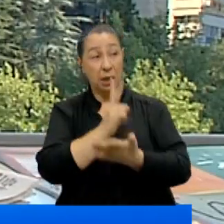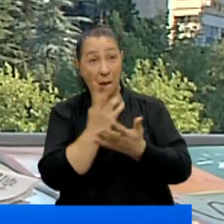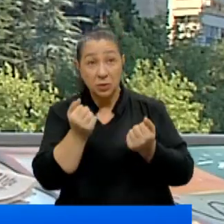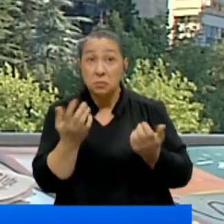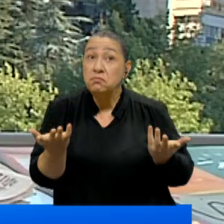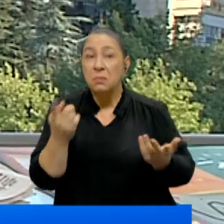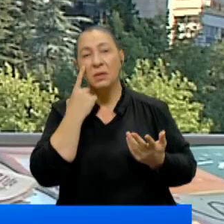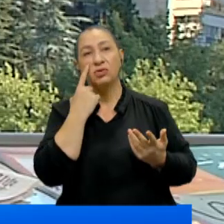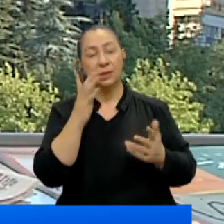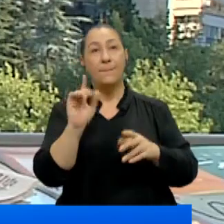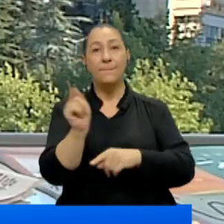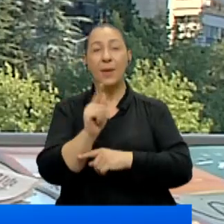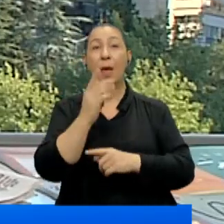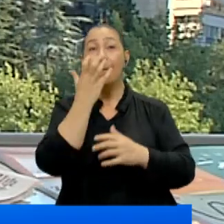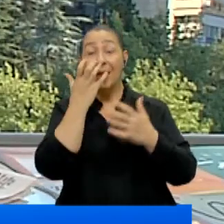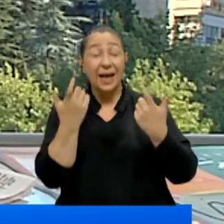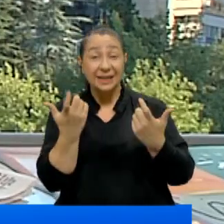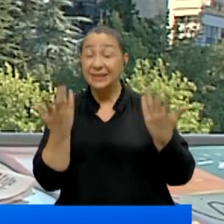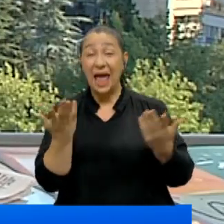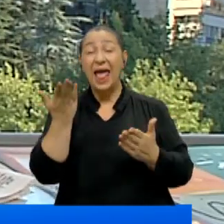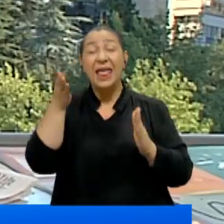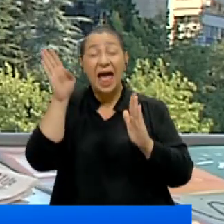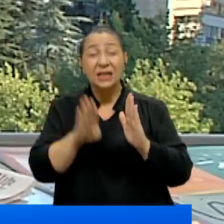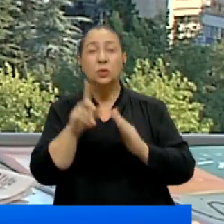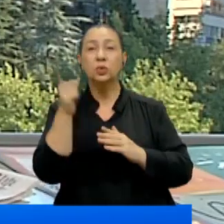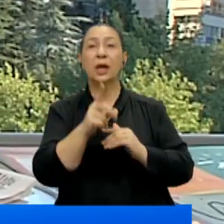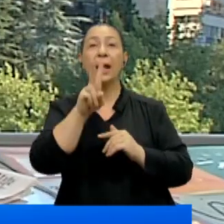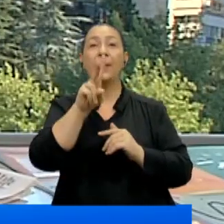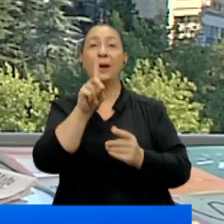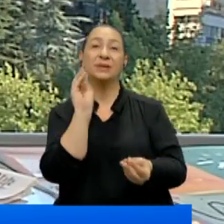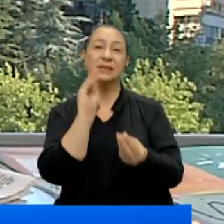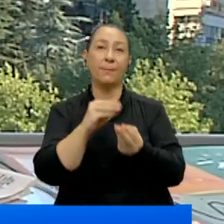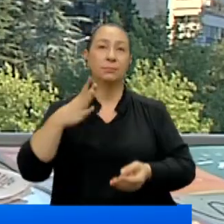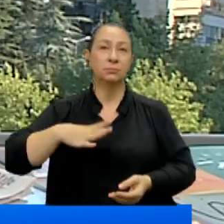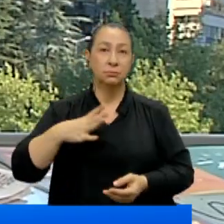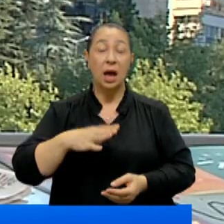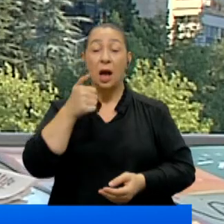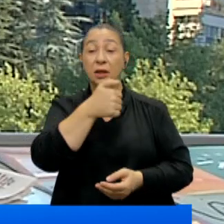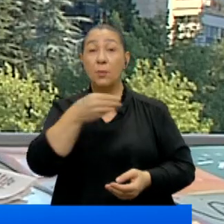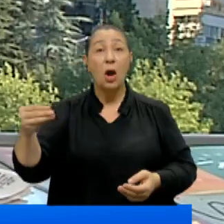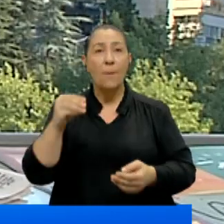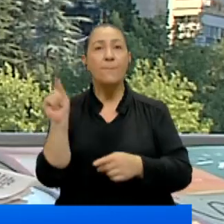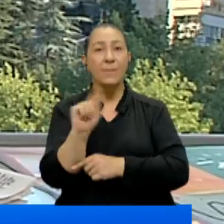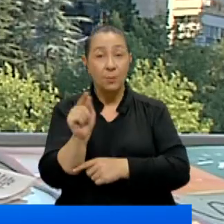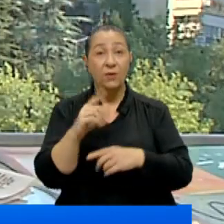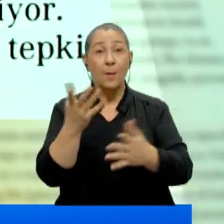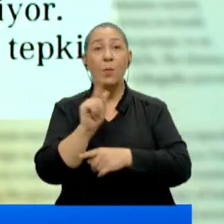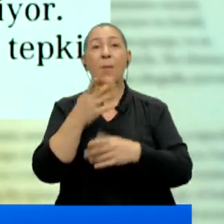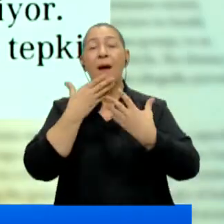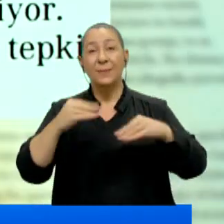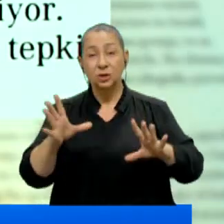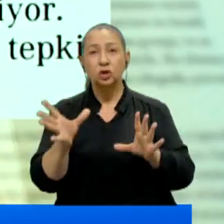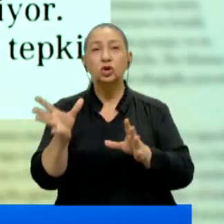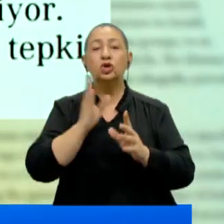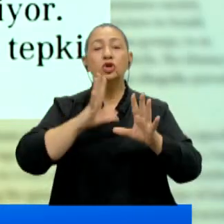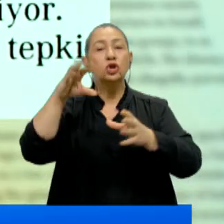alırlar, göreceğiz. Bu arada memurların beklentisi de en az %21'lik bir zam oranı. 6 milyon memur ve memur emeklisinin